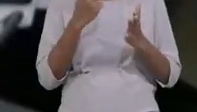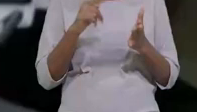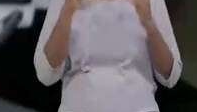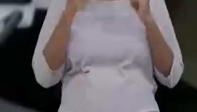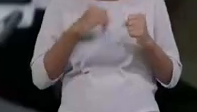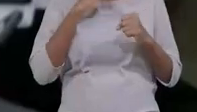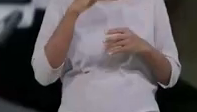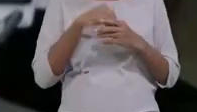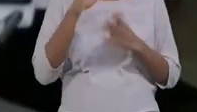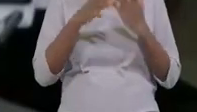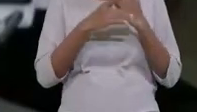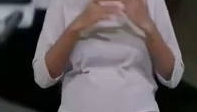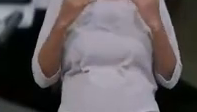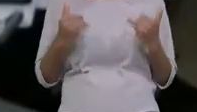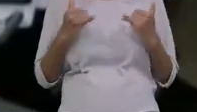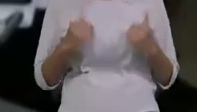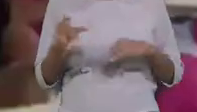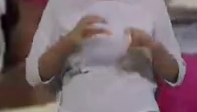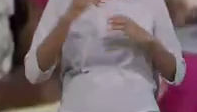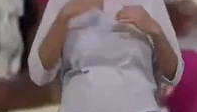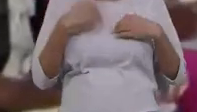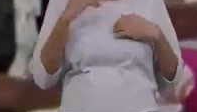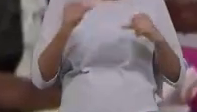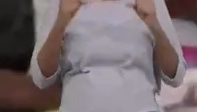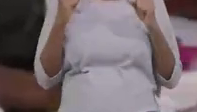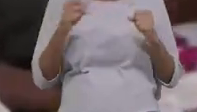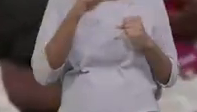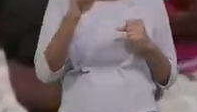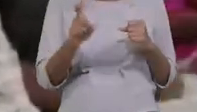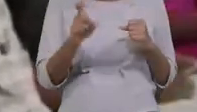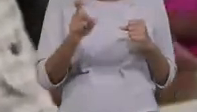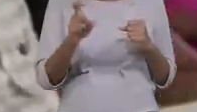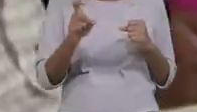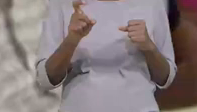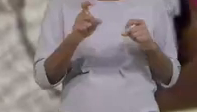vous savez que la puissance est dans votre main maintenant? Est-ce que vous avez la puissance?